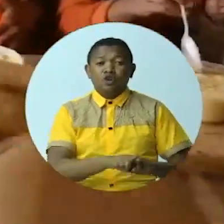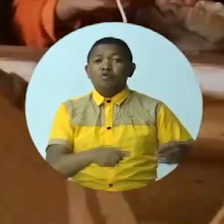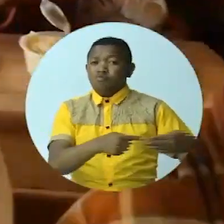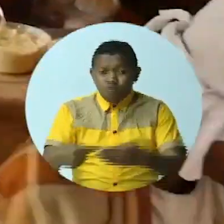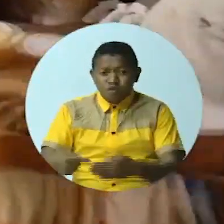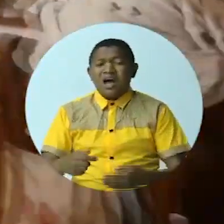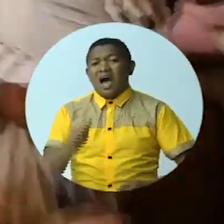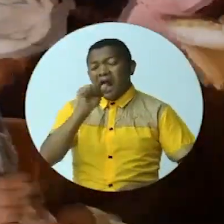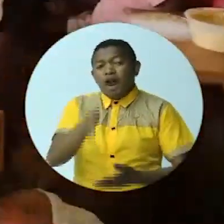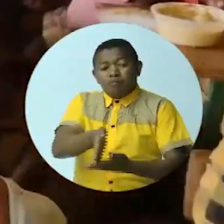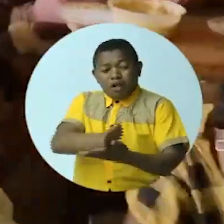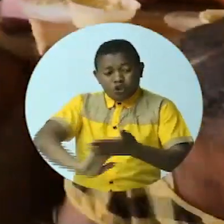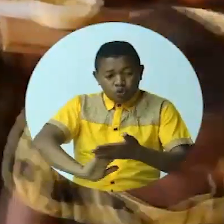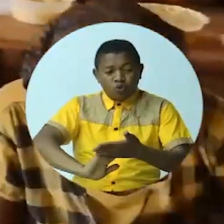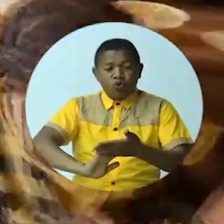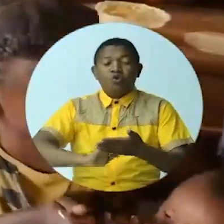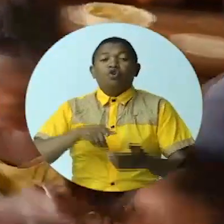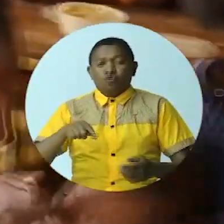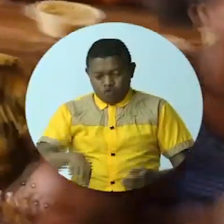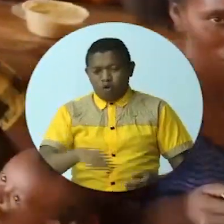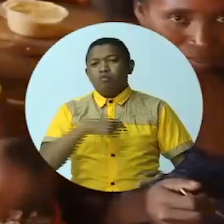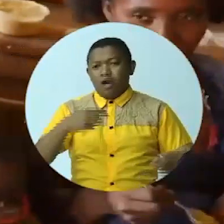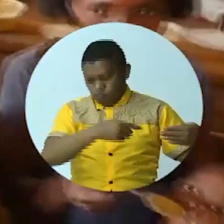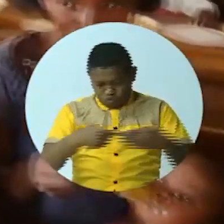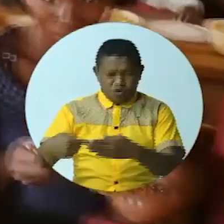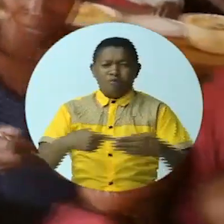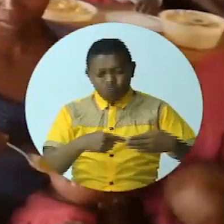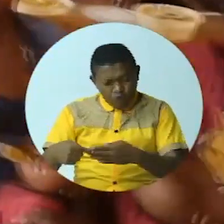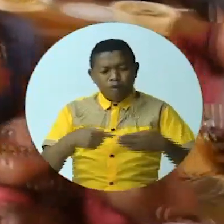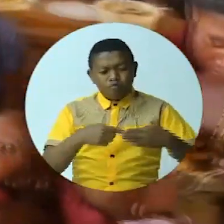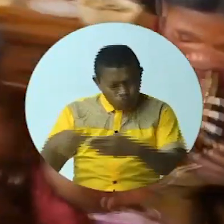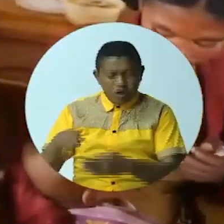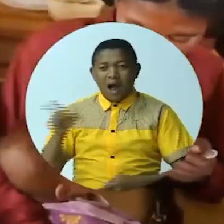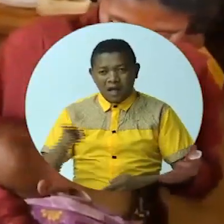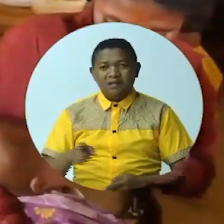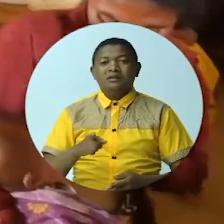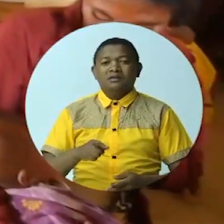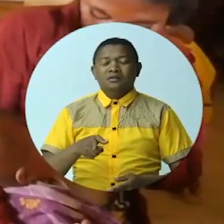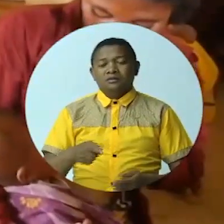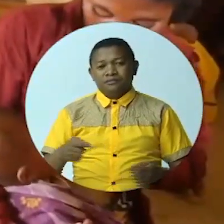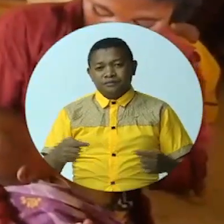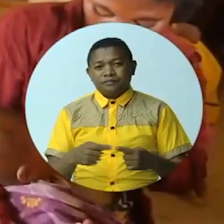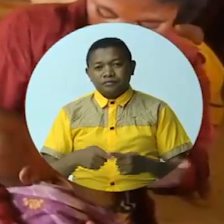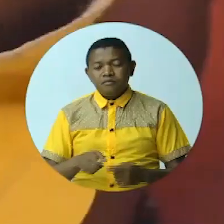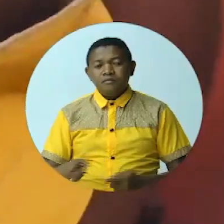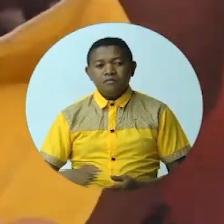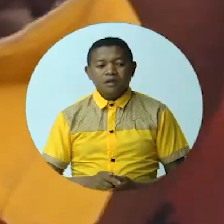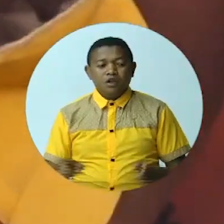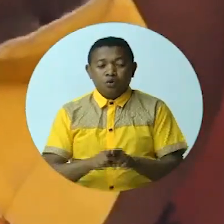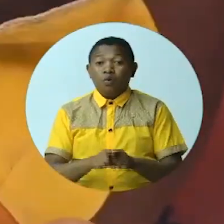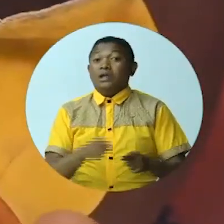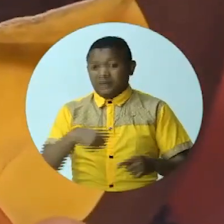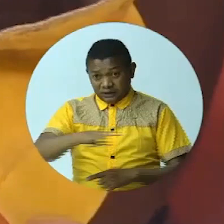rano sotro madio zay mbola taterina aloha ankehitriny fa misy zavatra maharitra zay tokony hoentina. Mitondra tsika